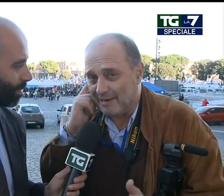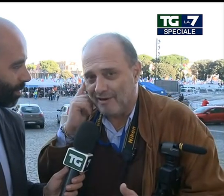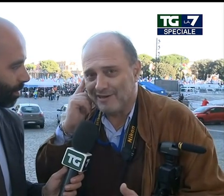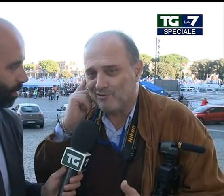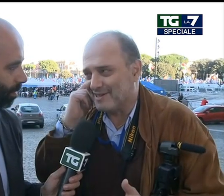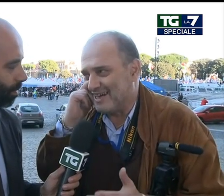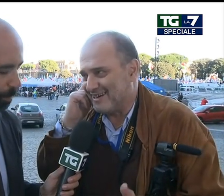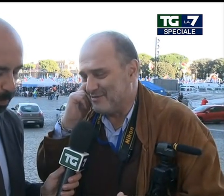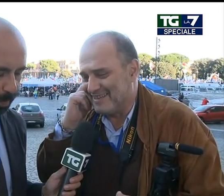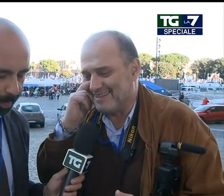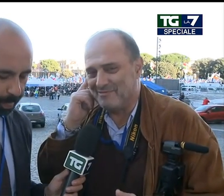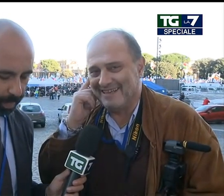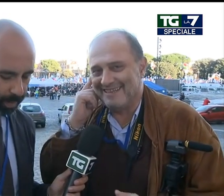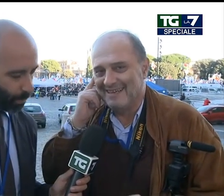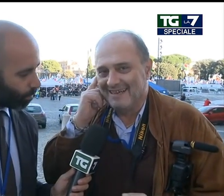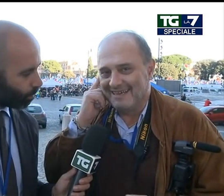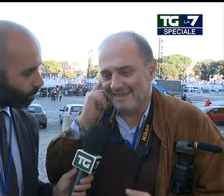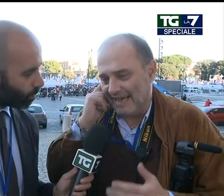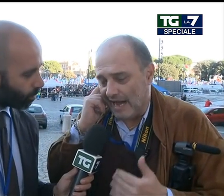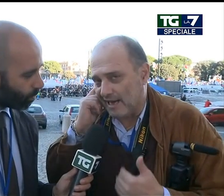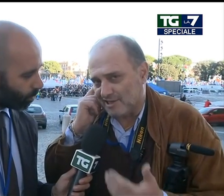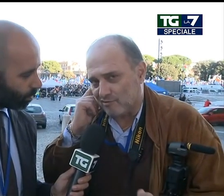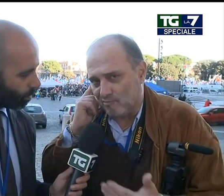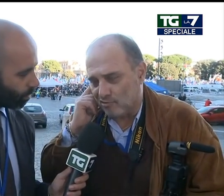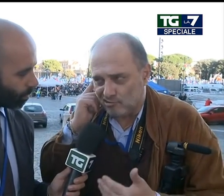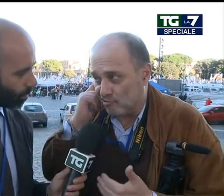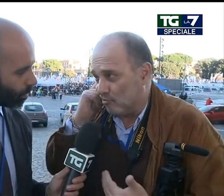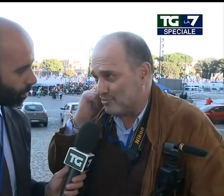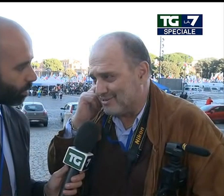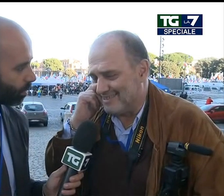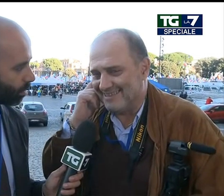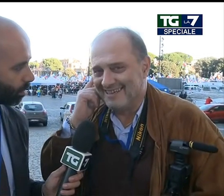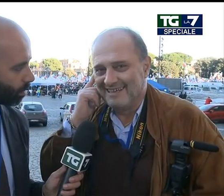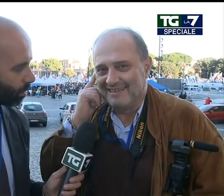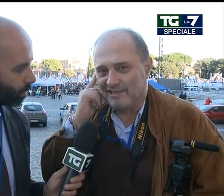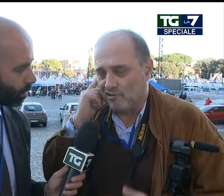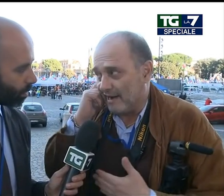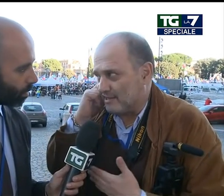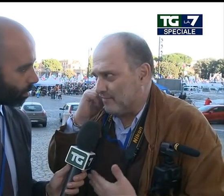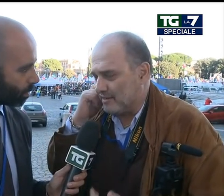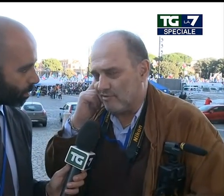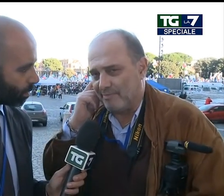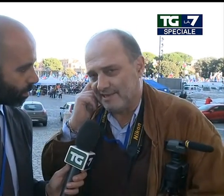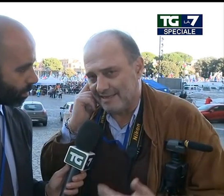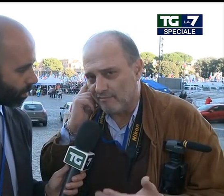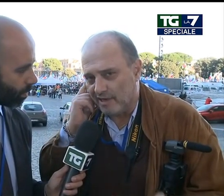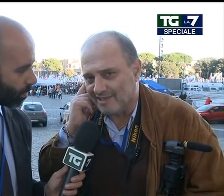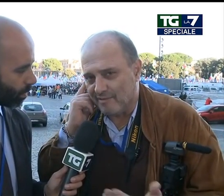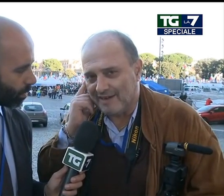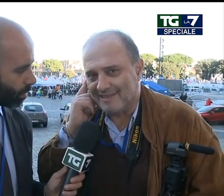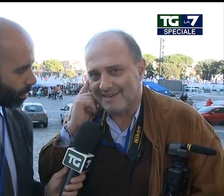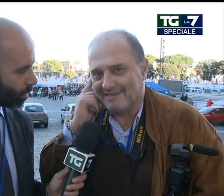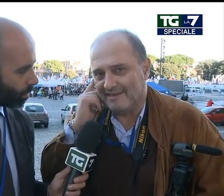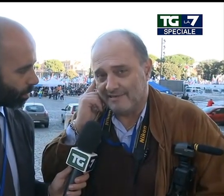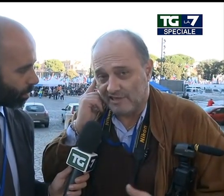qualche lacrima ha fatto versare evidentemente. È anche stato un modo gioioso di trovarsi, infatti è una piazza